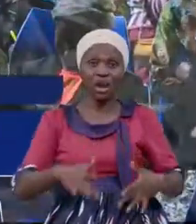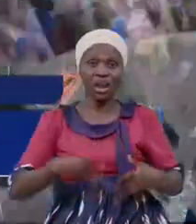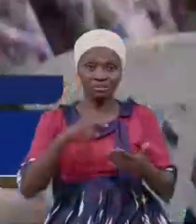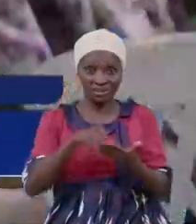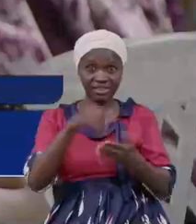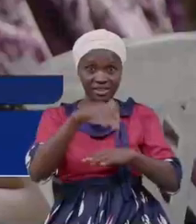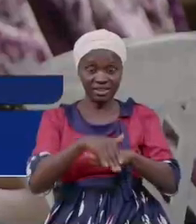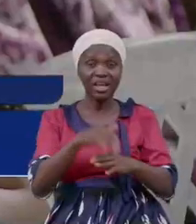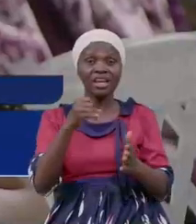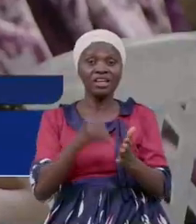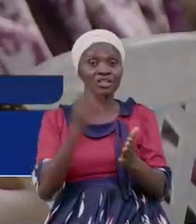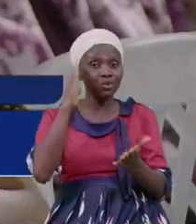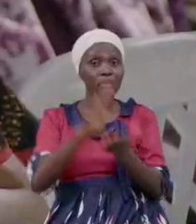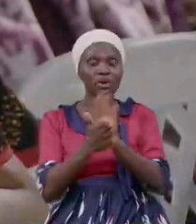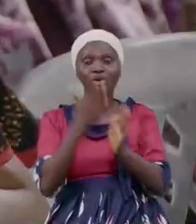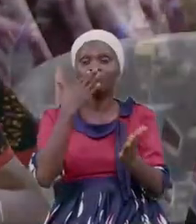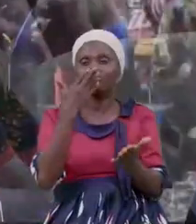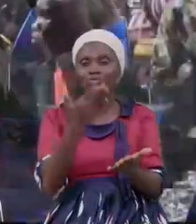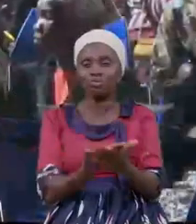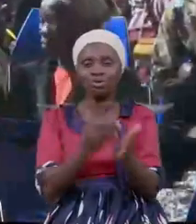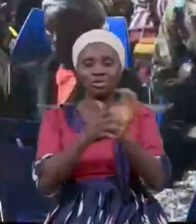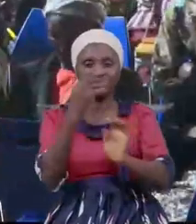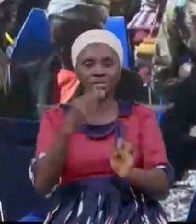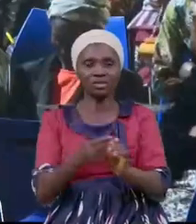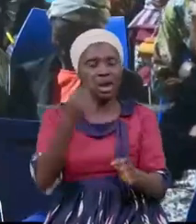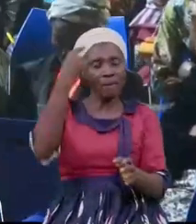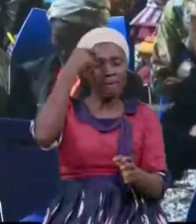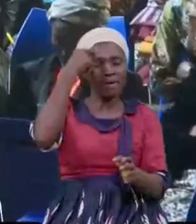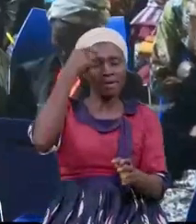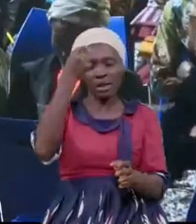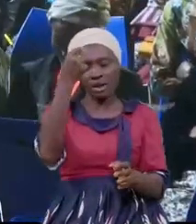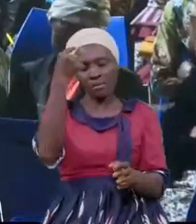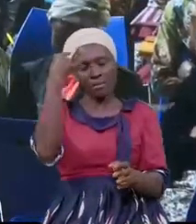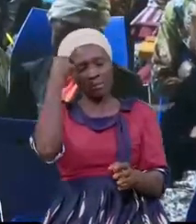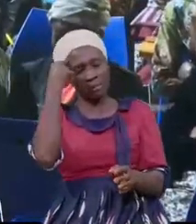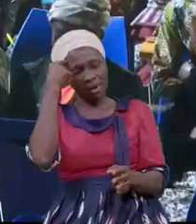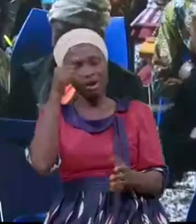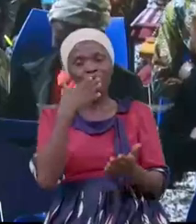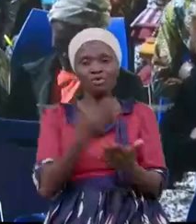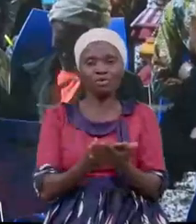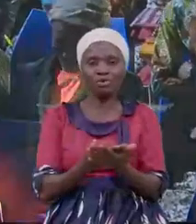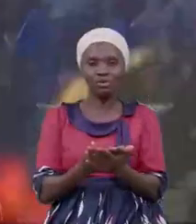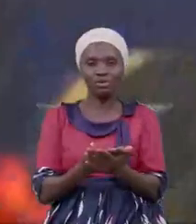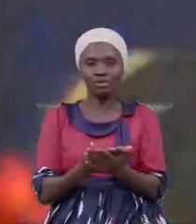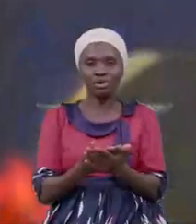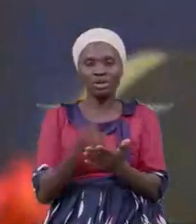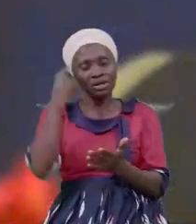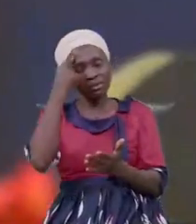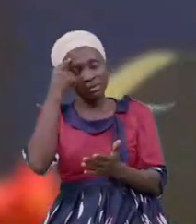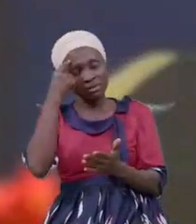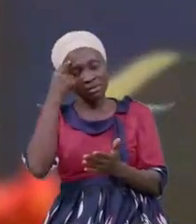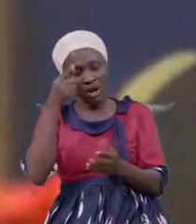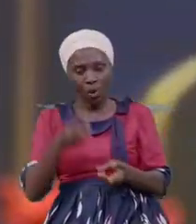sera bon ta pensée sera bonne tes pensées seront bonnes ta direction dans la vie